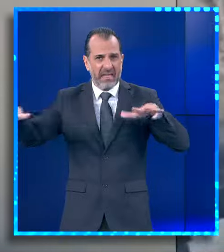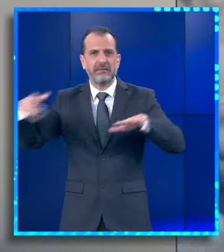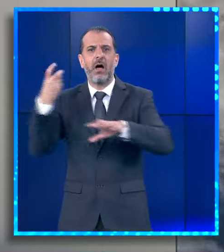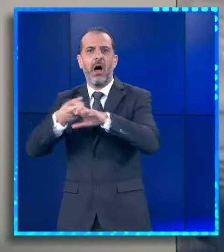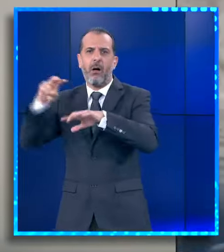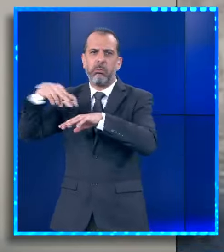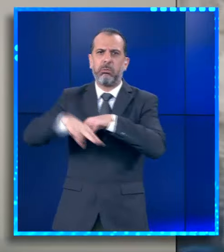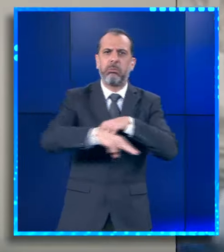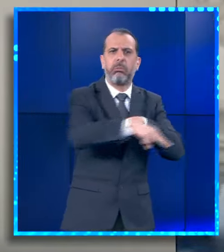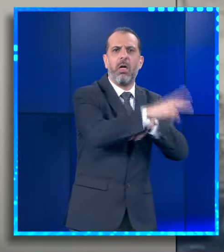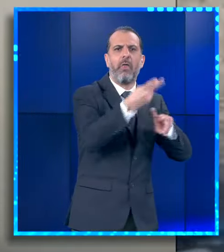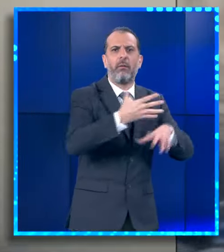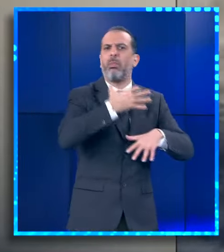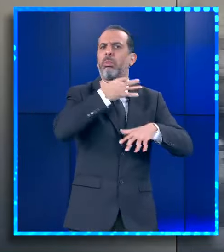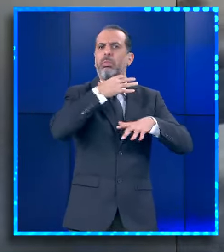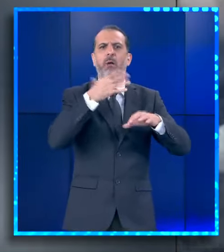πνίγηκαν.